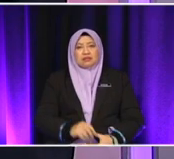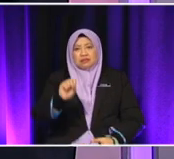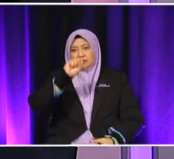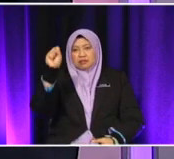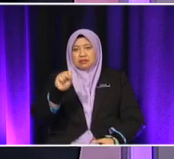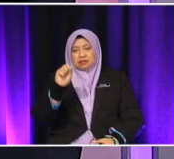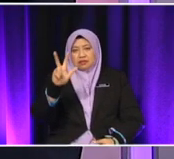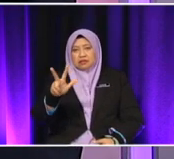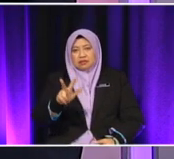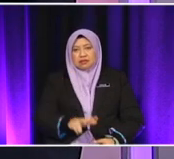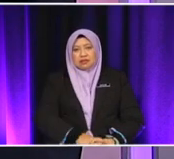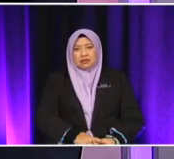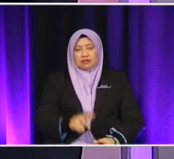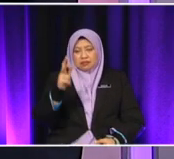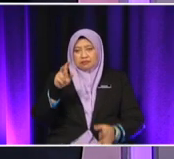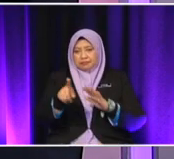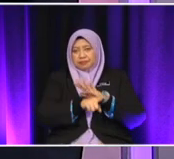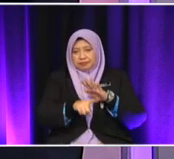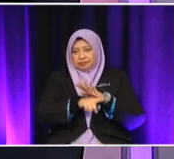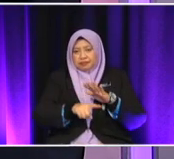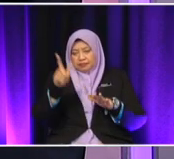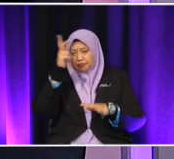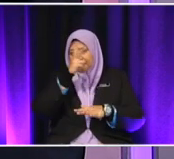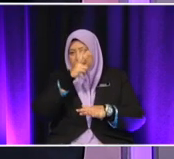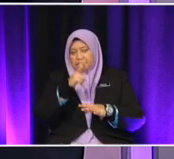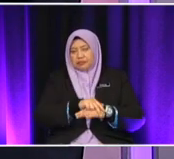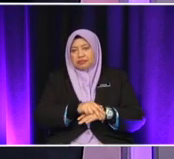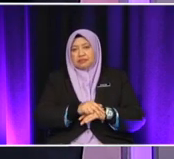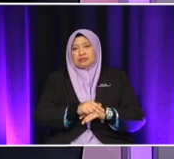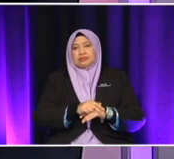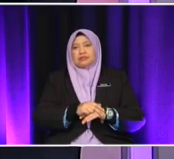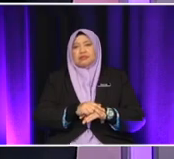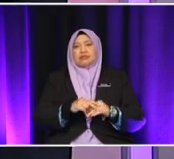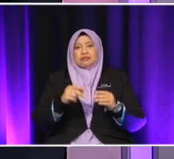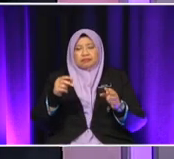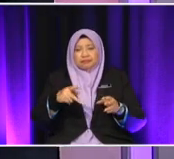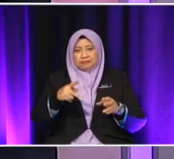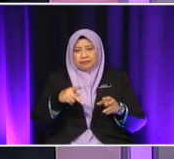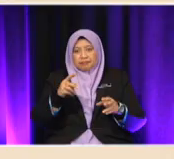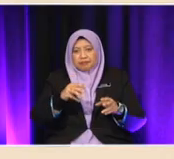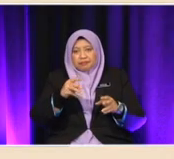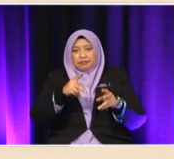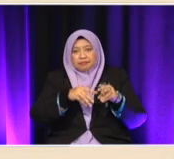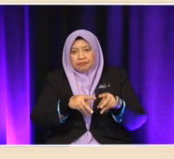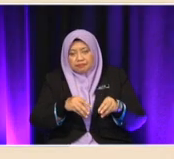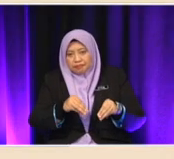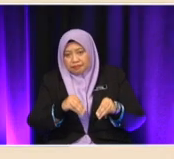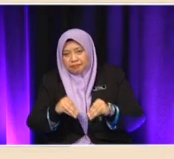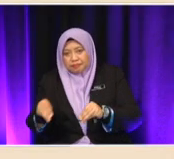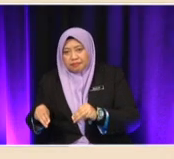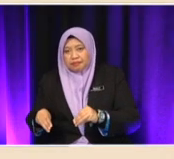berkaitan dengan dasar Kerajaan kementerian perladanan dan kompeti menyuruh penggebuang kece kelapa sawit yang layak untuk